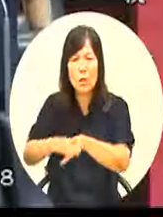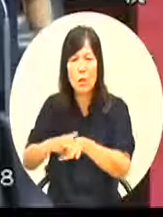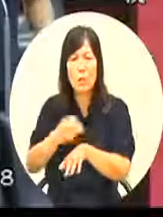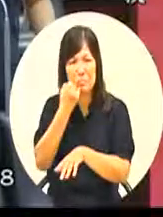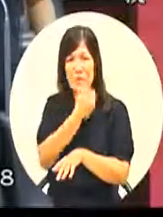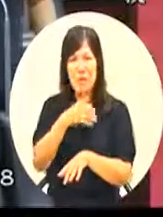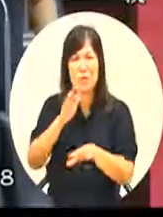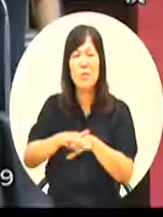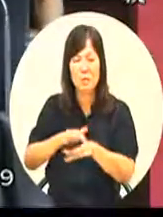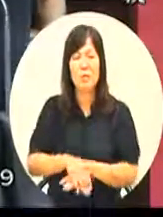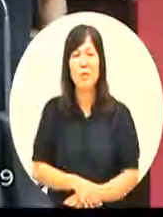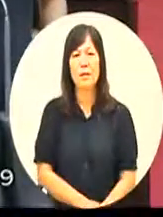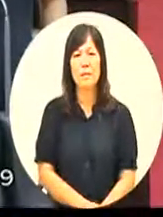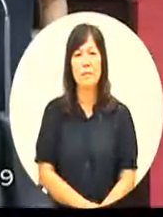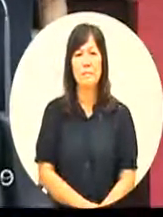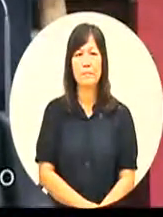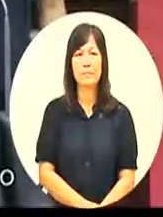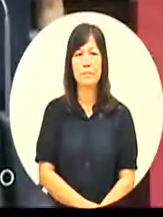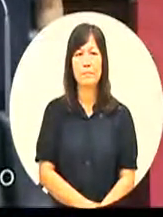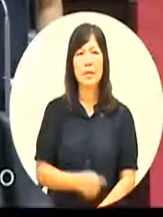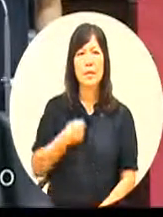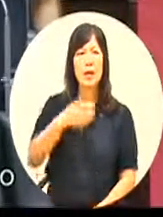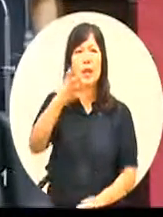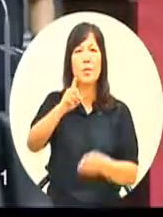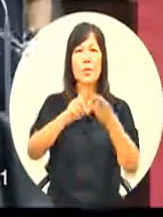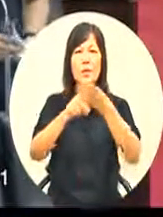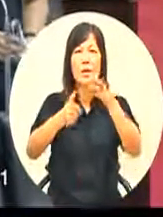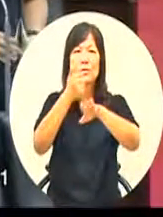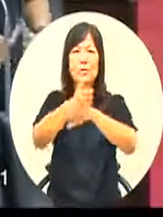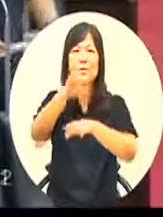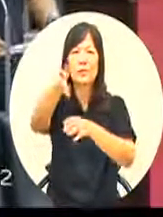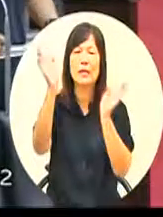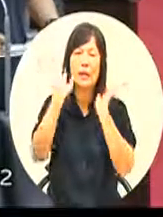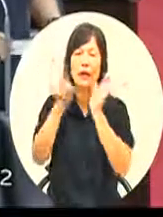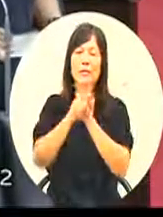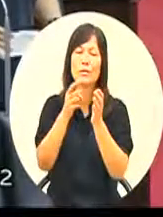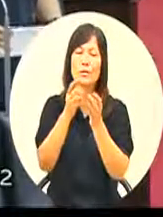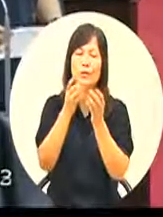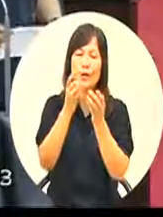能。 可以问主席的小孩送到哪里去